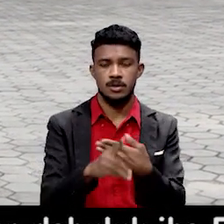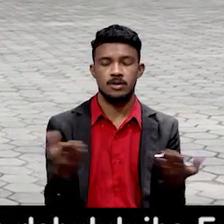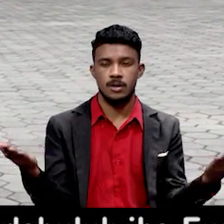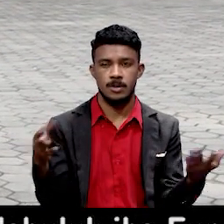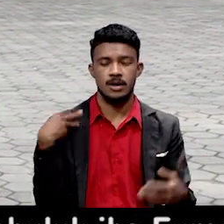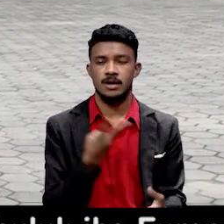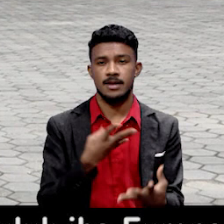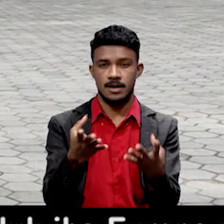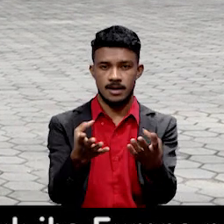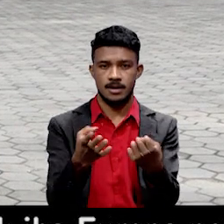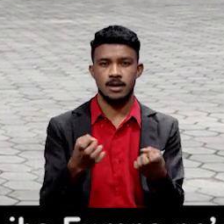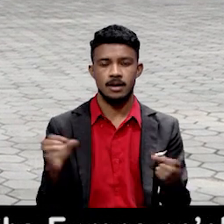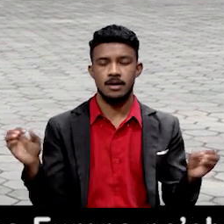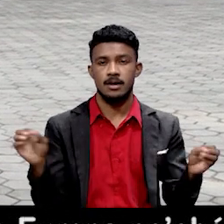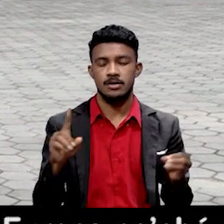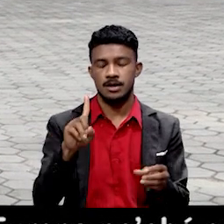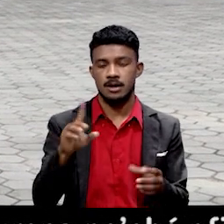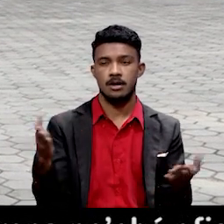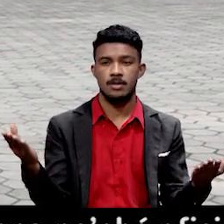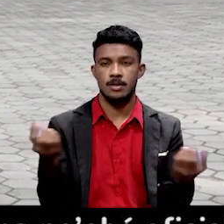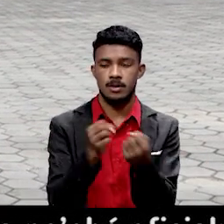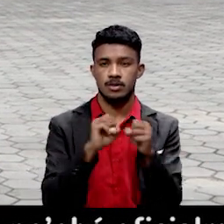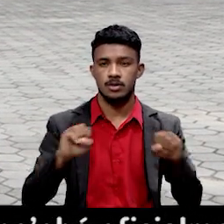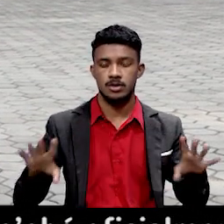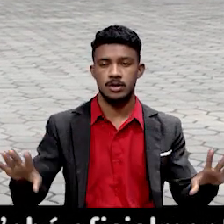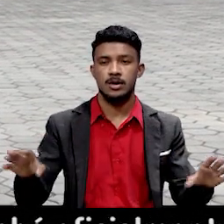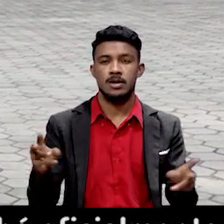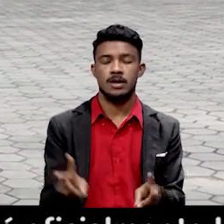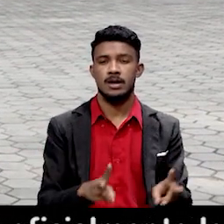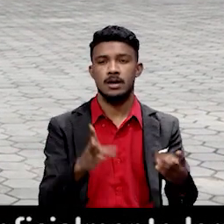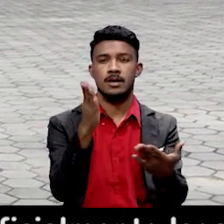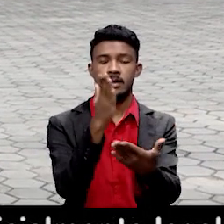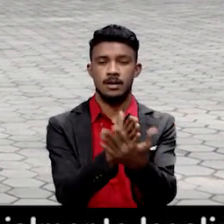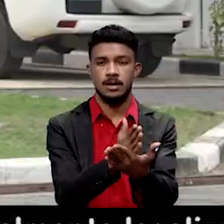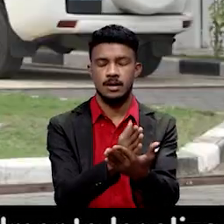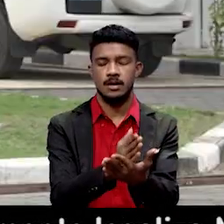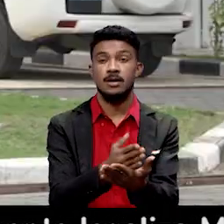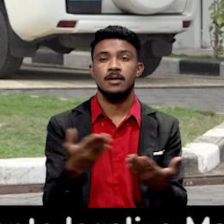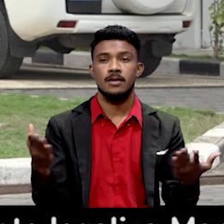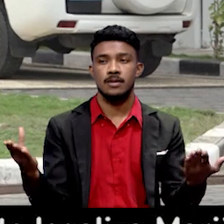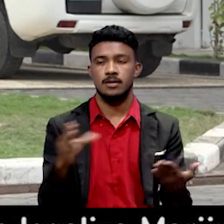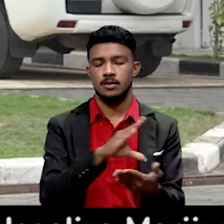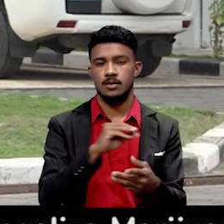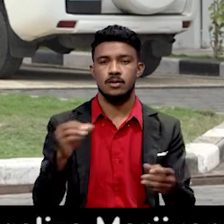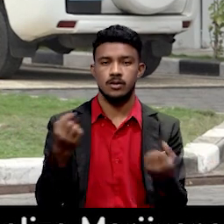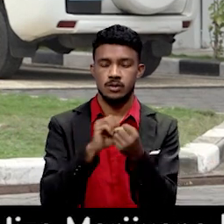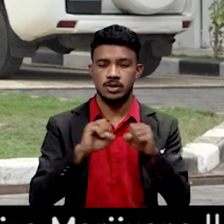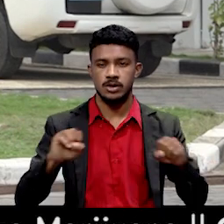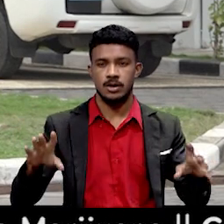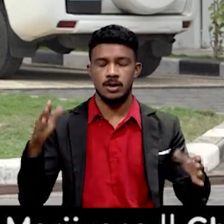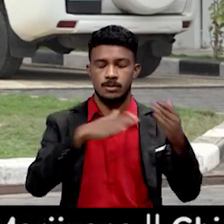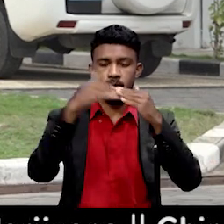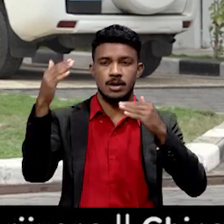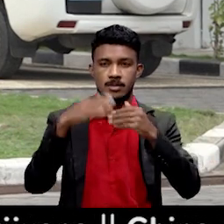ita hakarak, la os ida nebe abandona e a dalang klarang, satan ida nebe husi kela problema